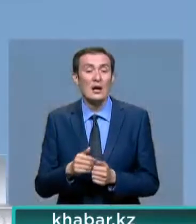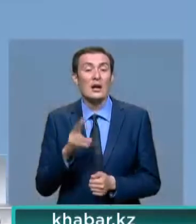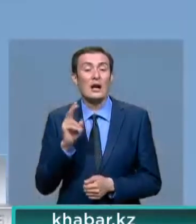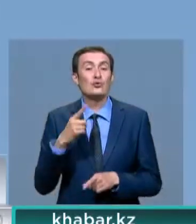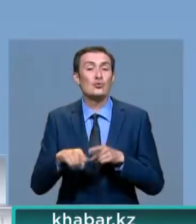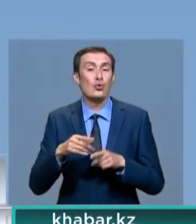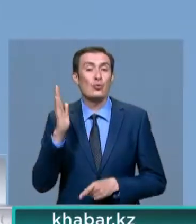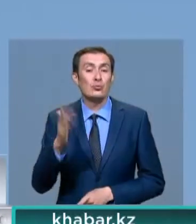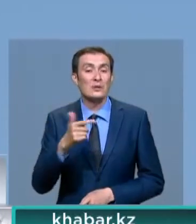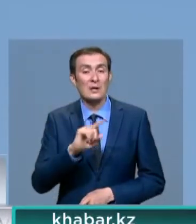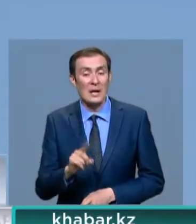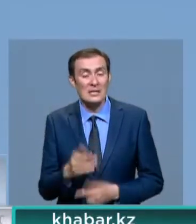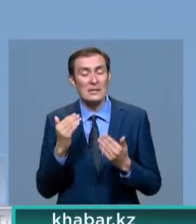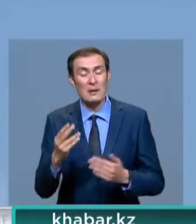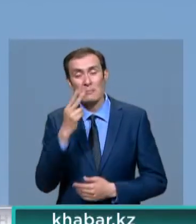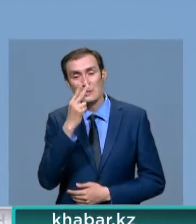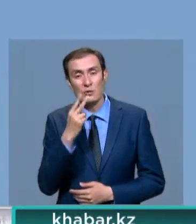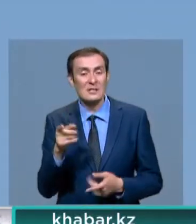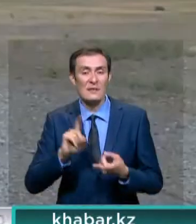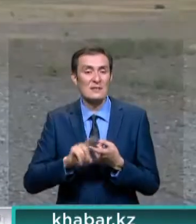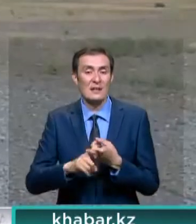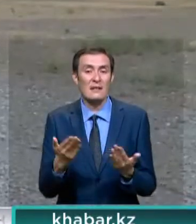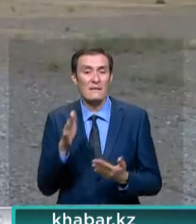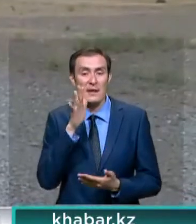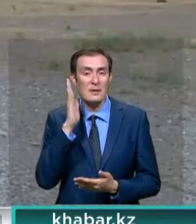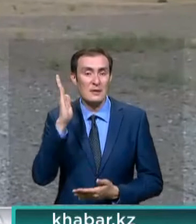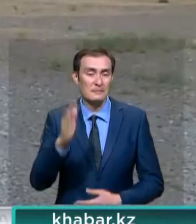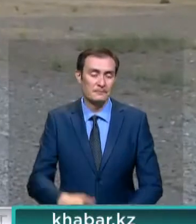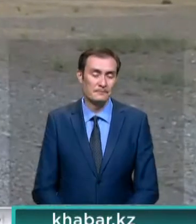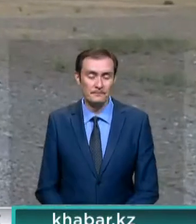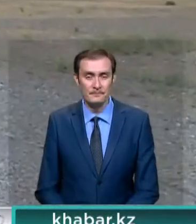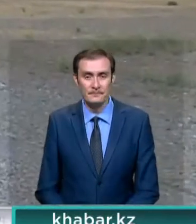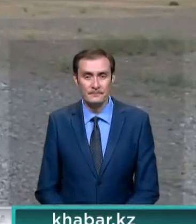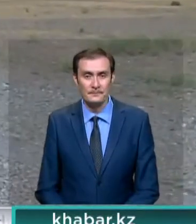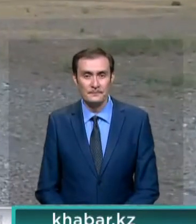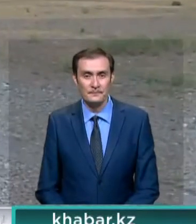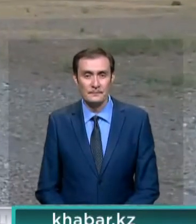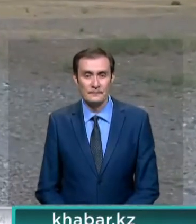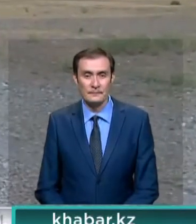заветного газа, теперь покажет только время. Анастасия Сулейманова, Бахаджан Бапаев, Жамбылская область. Итоги дня.